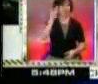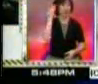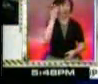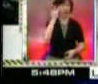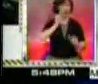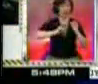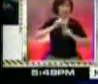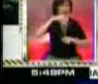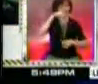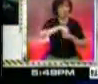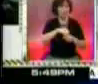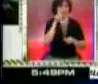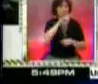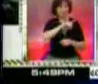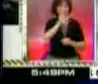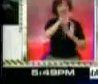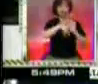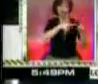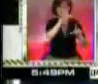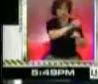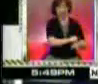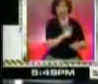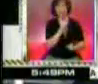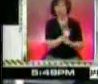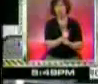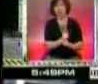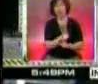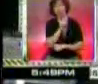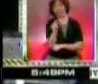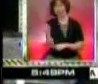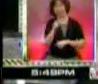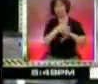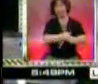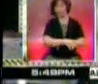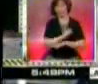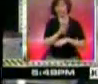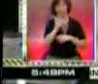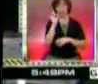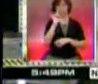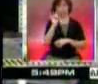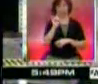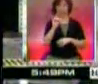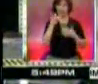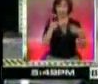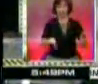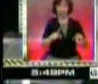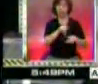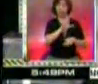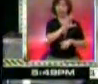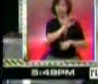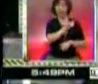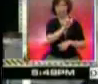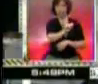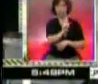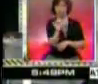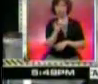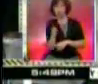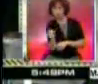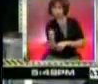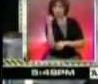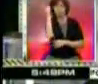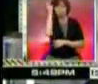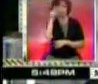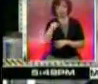Para pagkain niya. Sa pagbabalik ng T3, mga traffic enforcer na caught in the act, pati isda at